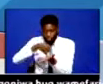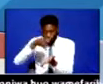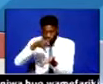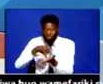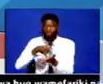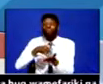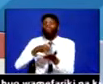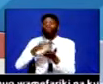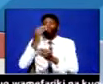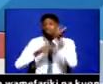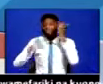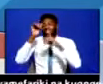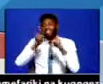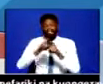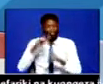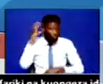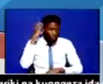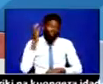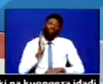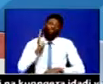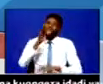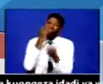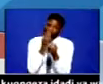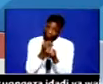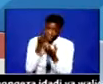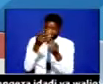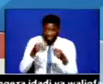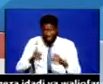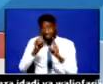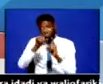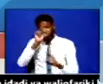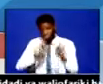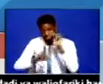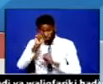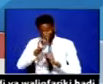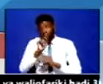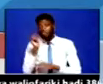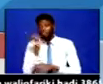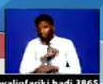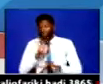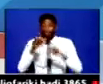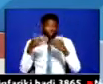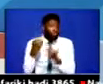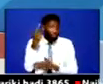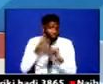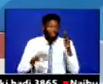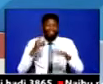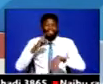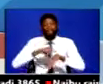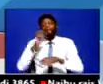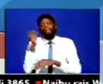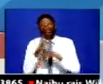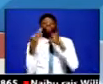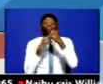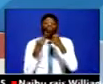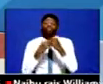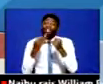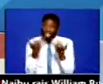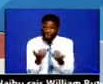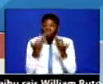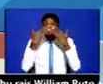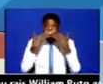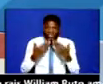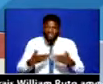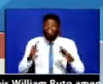mafunzo ya kadri watajulishwa kuhusu hatma yao katikati ya mwezi Agosti kufuatia kukamilika kwa zoezi la kuchunguza upya chaguo